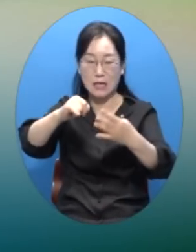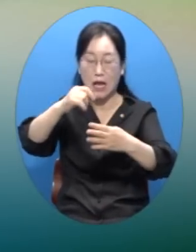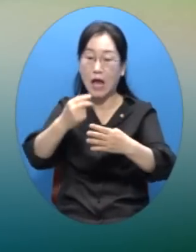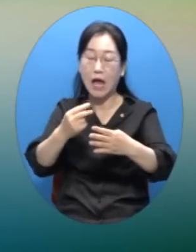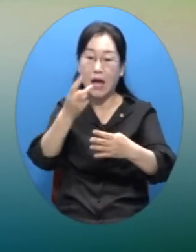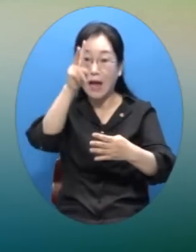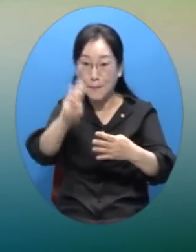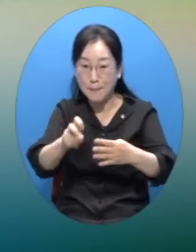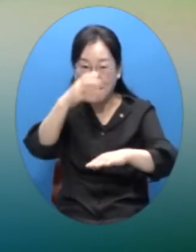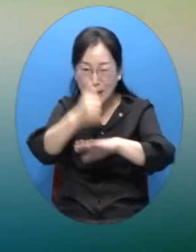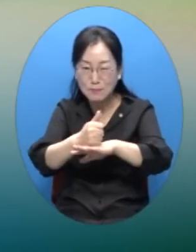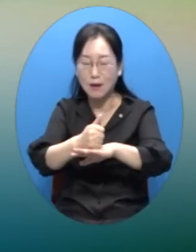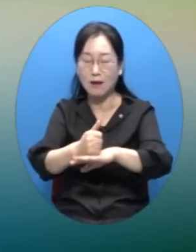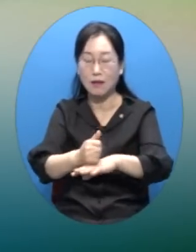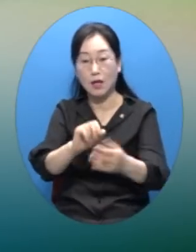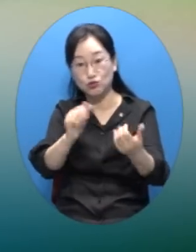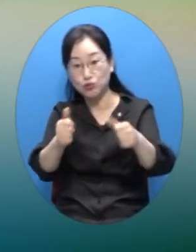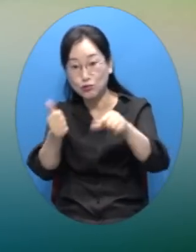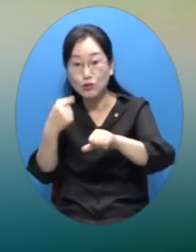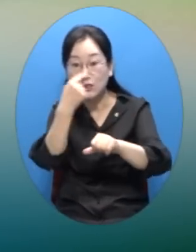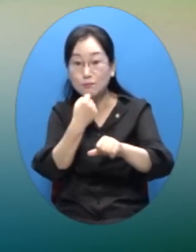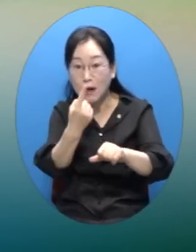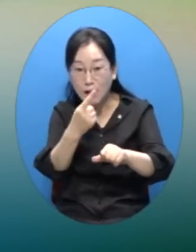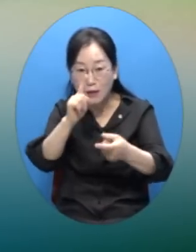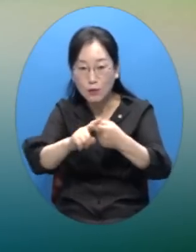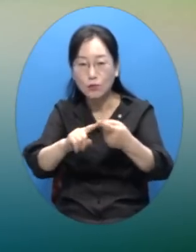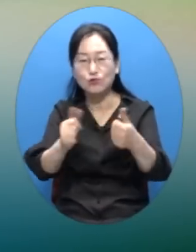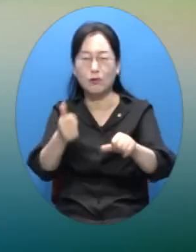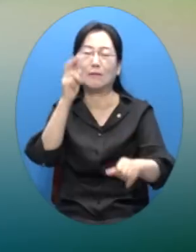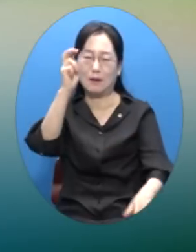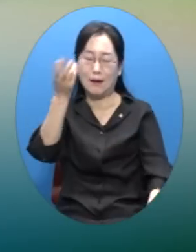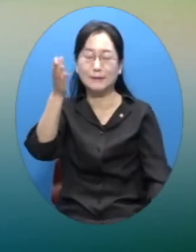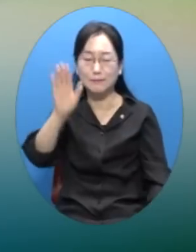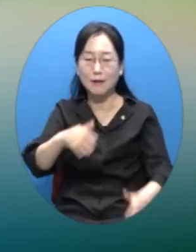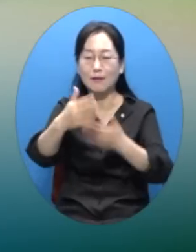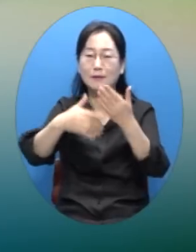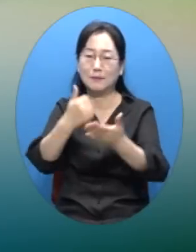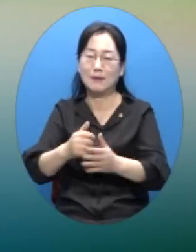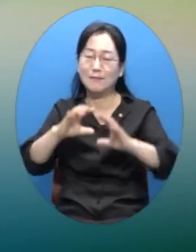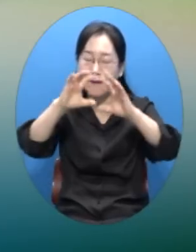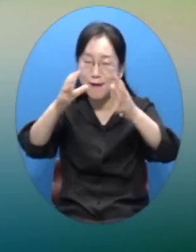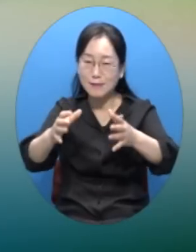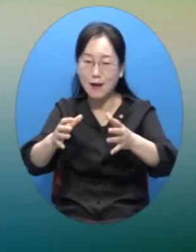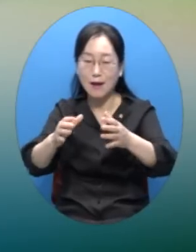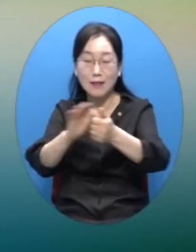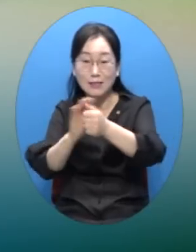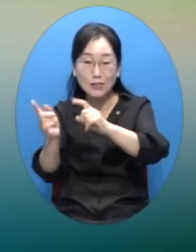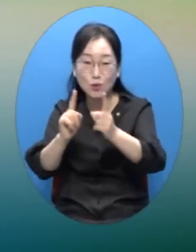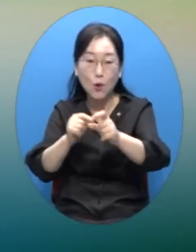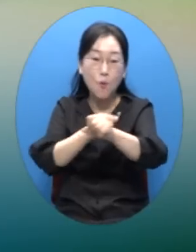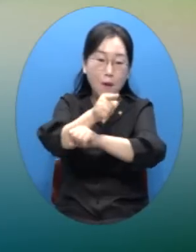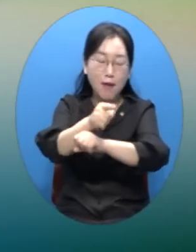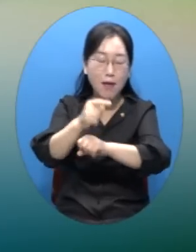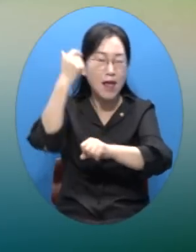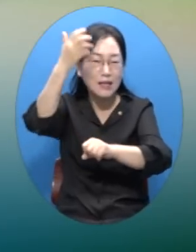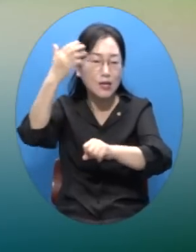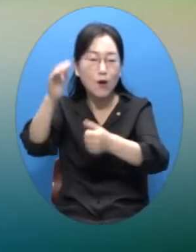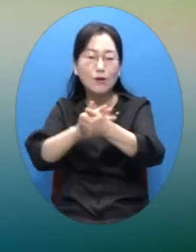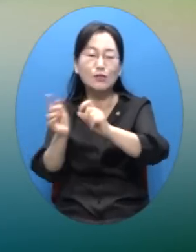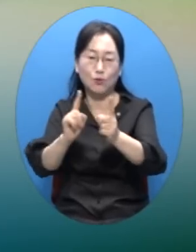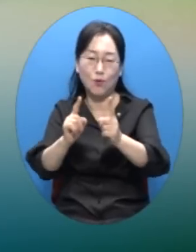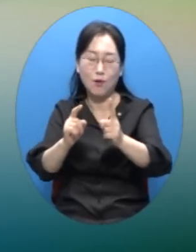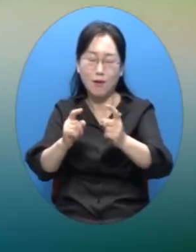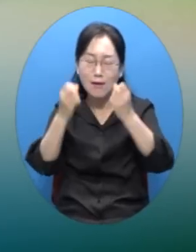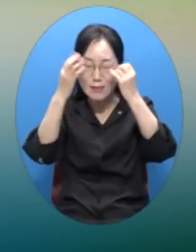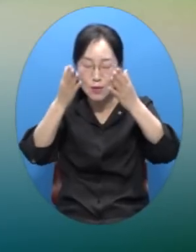말기였습니다. 그때 죽는다 죽는다 했다면 진짜 죽었을지도 모릅니다. 하지만 하나님은 세상적인 치료 외에 영적인 치료를 허락하셔서 새로운 생명으로